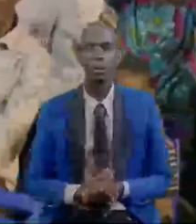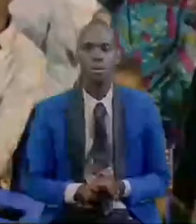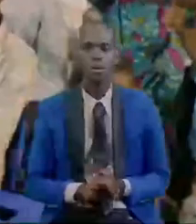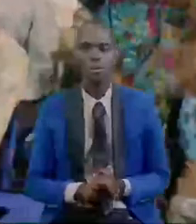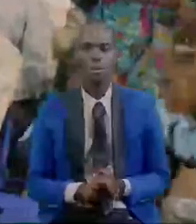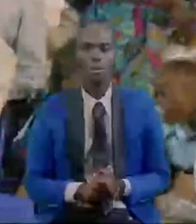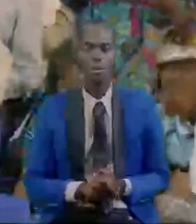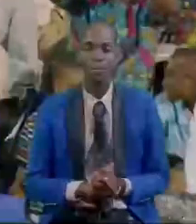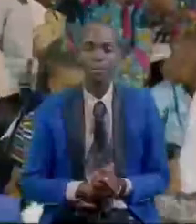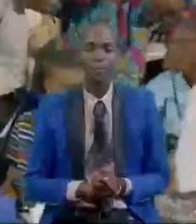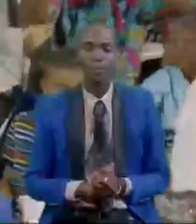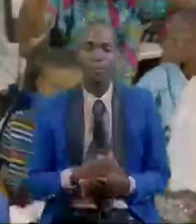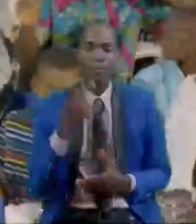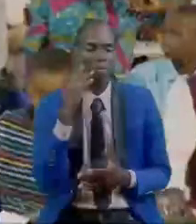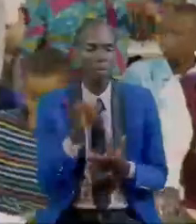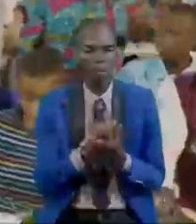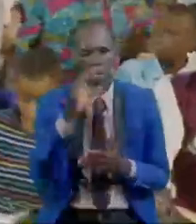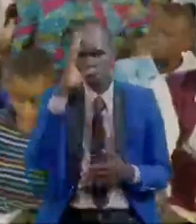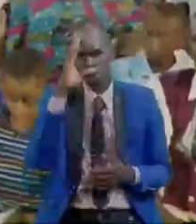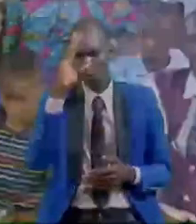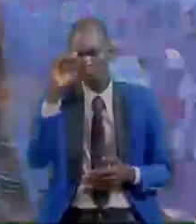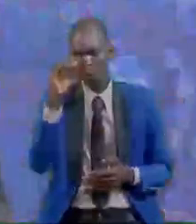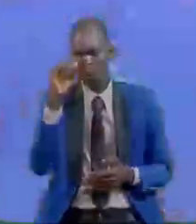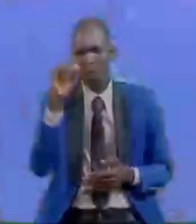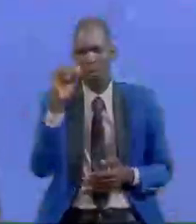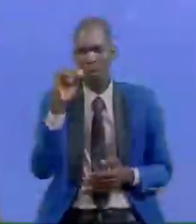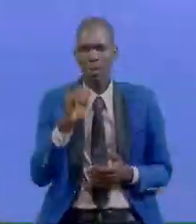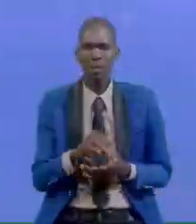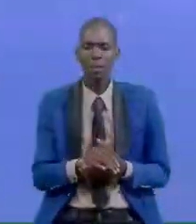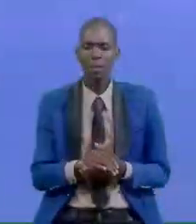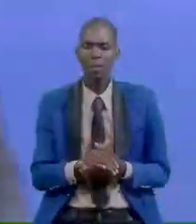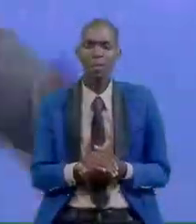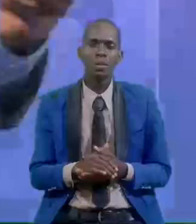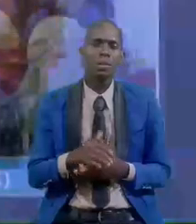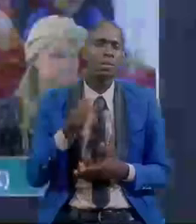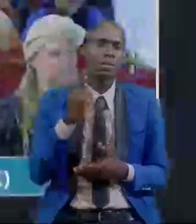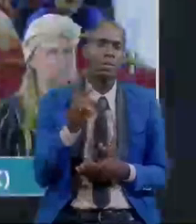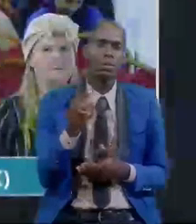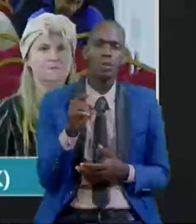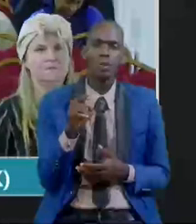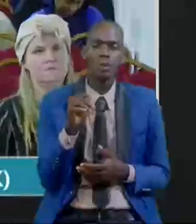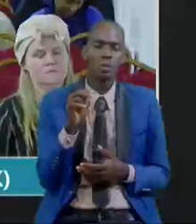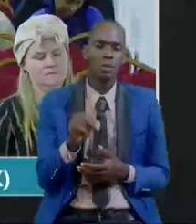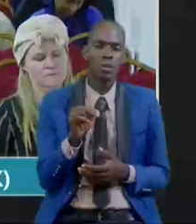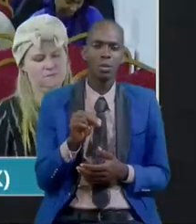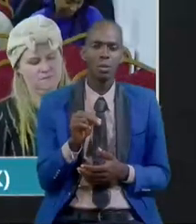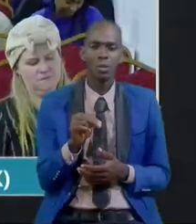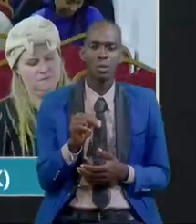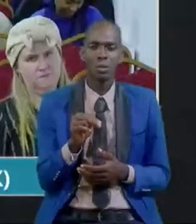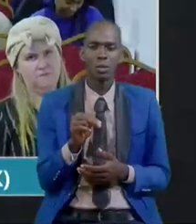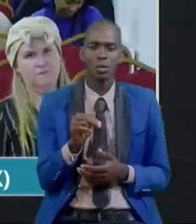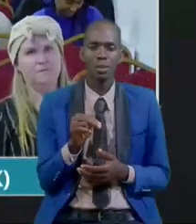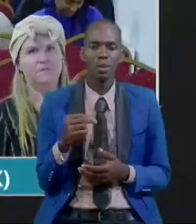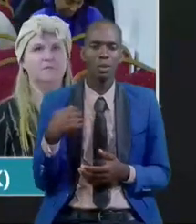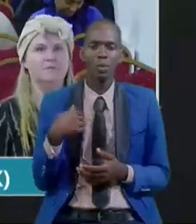Je peux le voir. Voyez cet homme-là, voyez cette femme là-bas. Vous savez, on était à Onisha il y a quelques années. Oh,